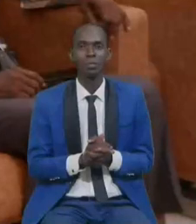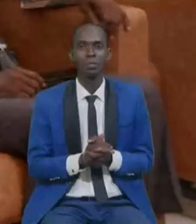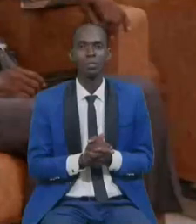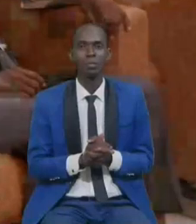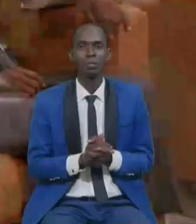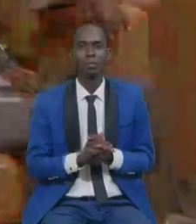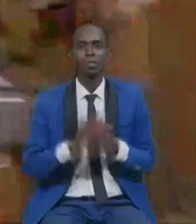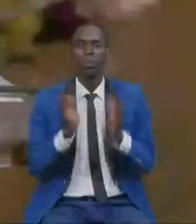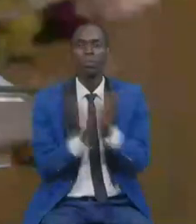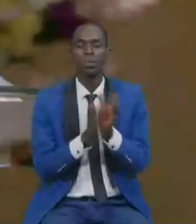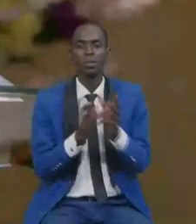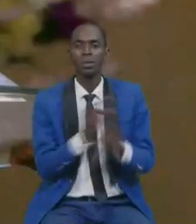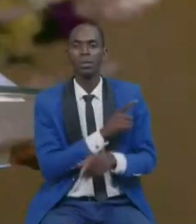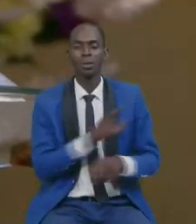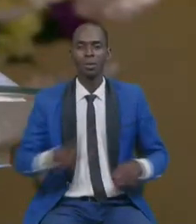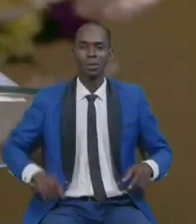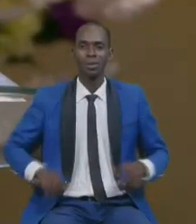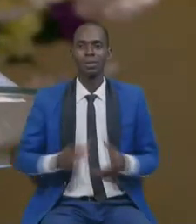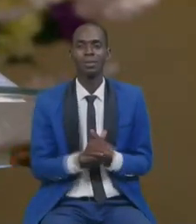Gloire à Dieu.